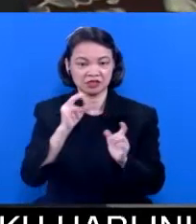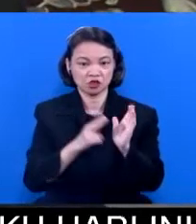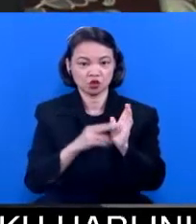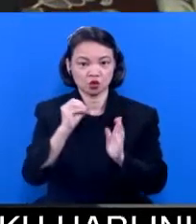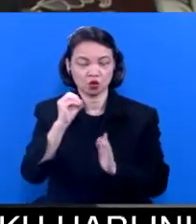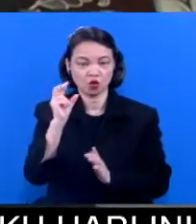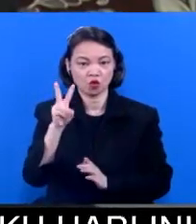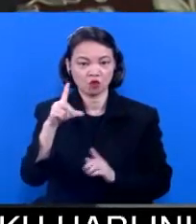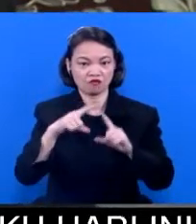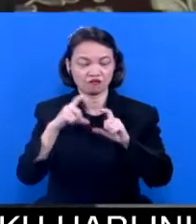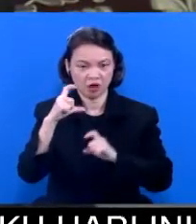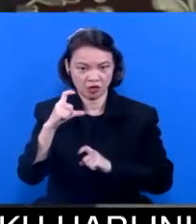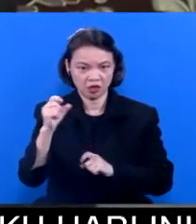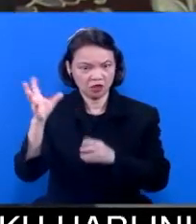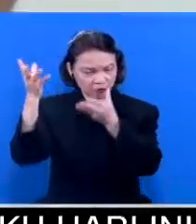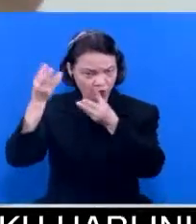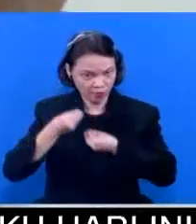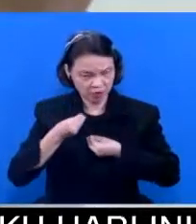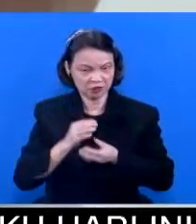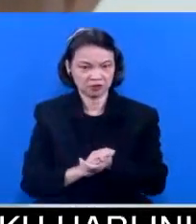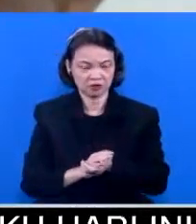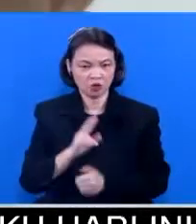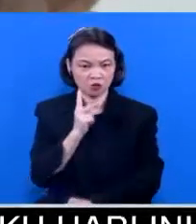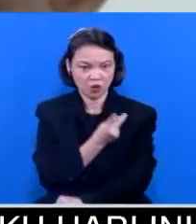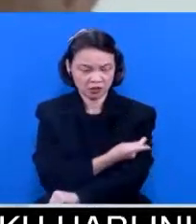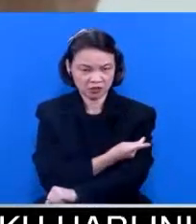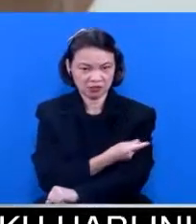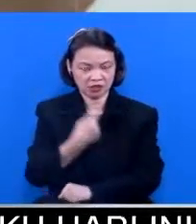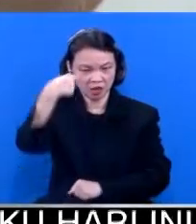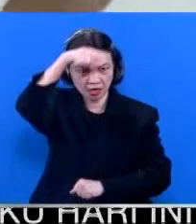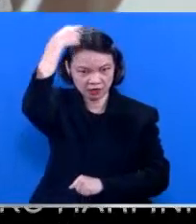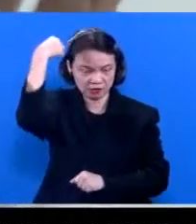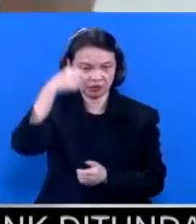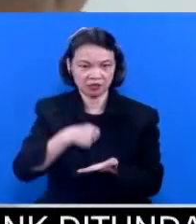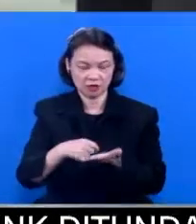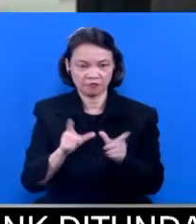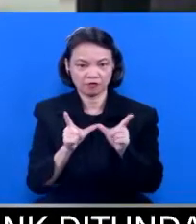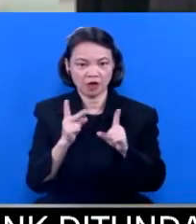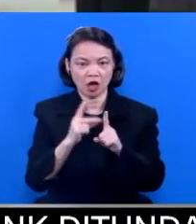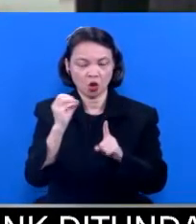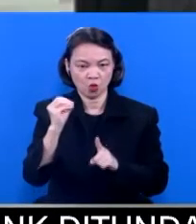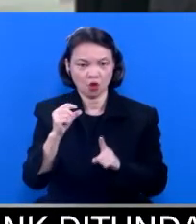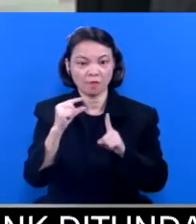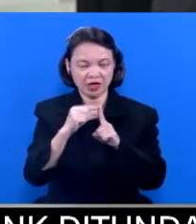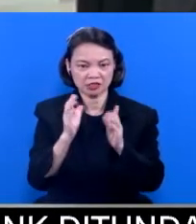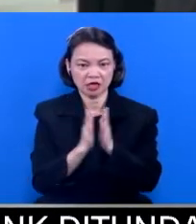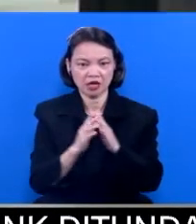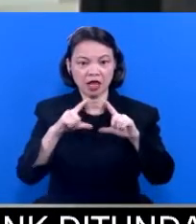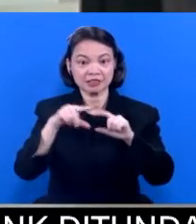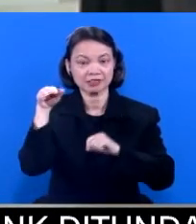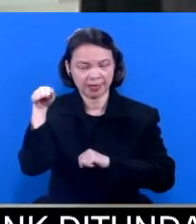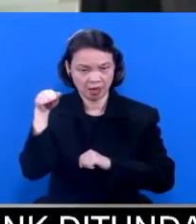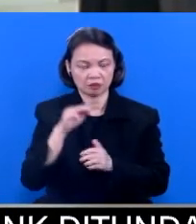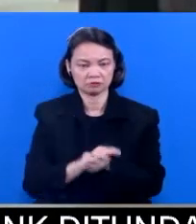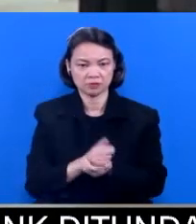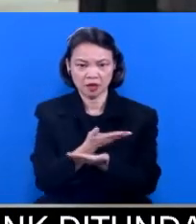dari informasi yang mereka terima, vaksin haji harus sudah terdaftar di WHO, yakni vaksin produksi Pfizer dan AstraZeneca.